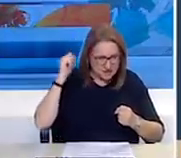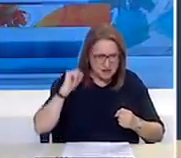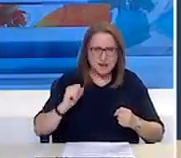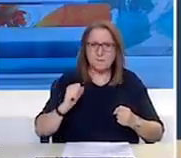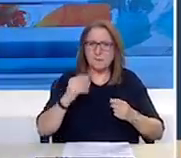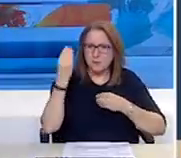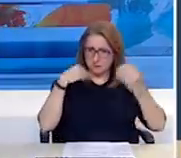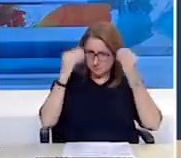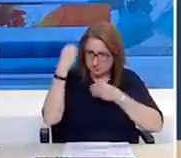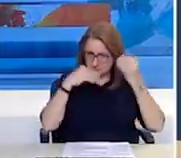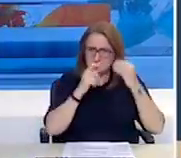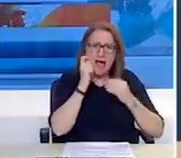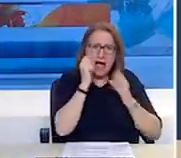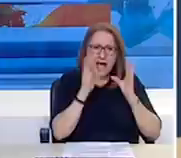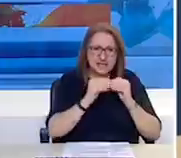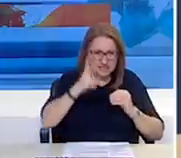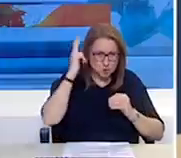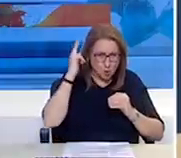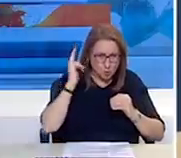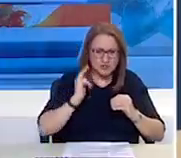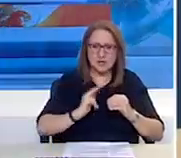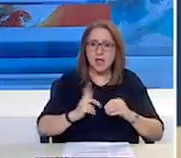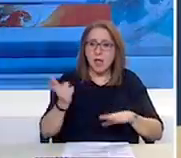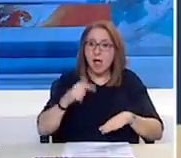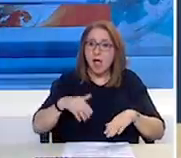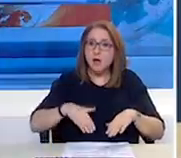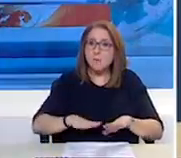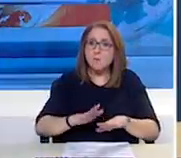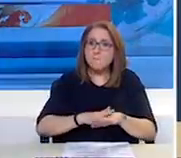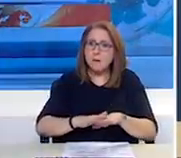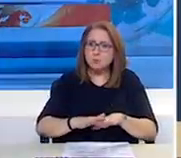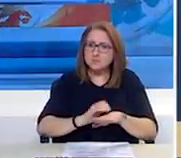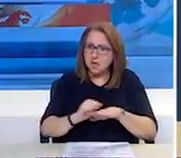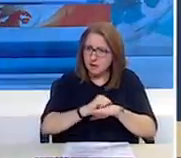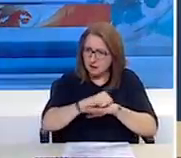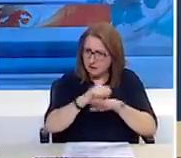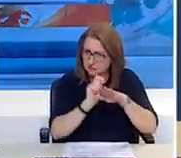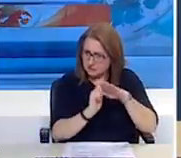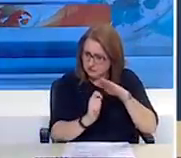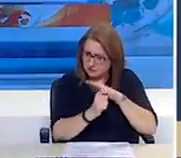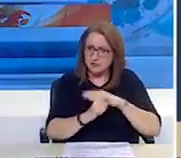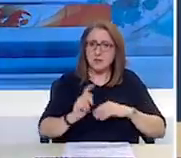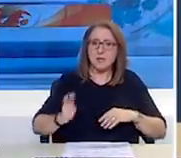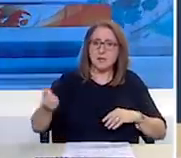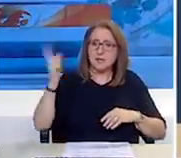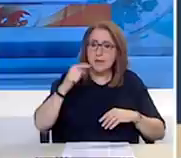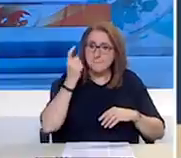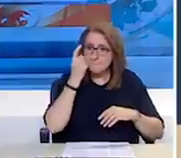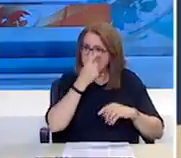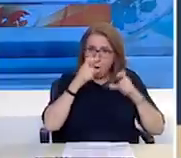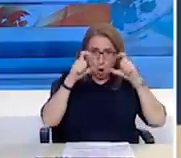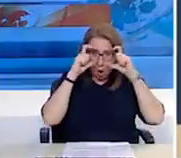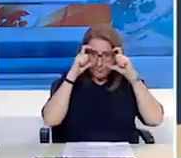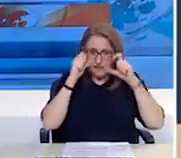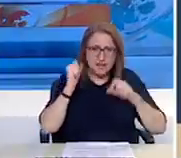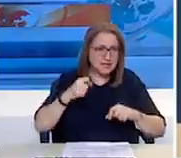αισθητικής, υπηρεσίες γυαλίσματος υποδημάτων, καθώς επίσης και η λειτουργία των καταστημάτων οπτικών και πώλησης